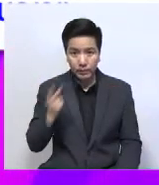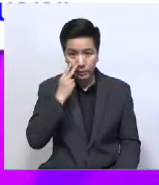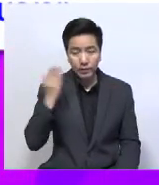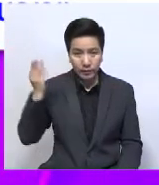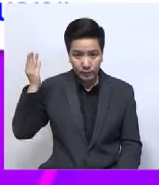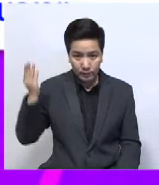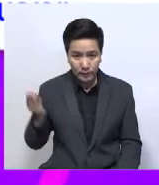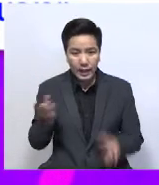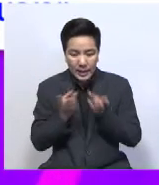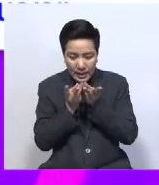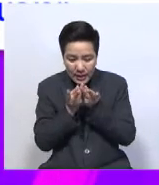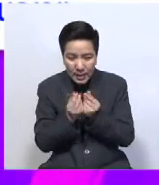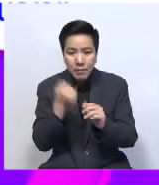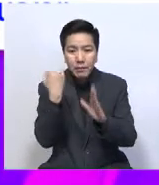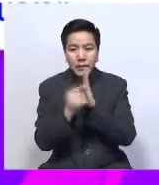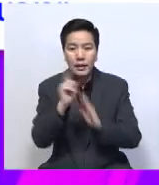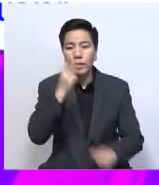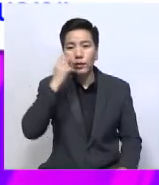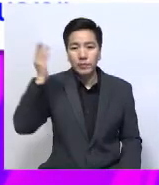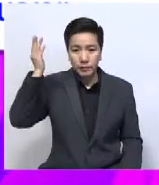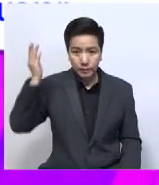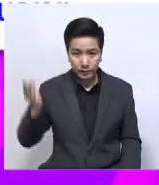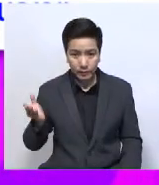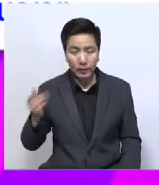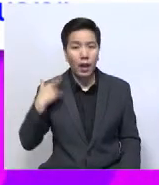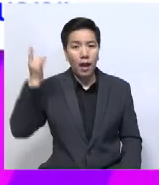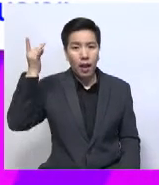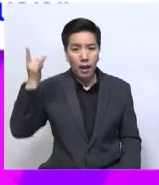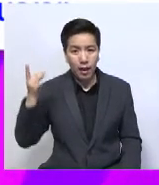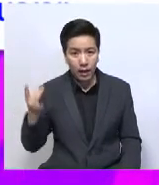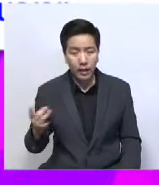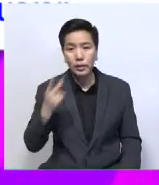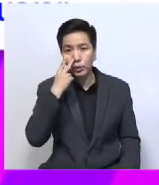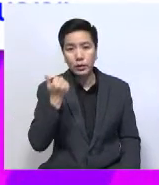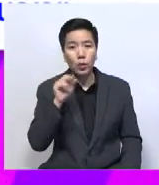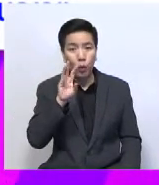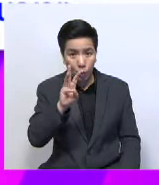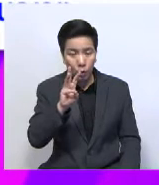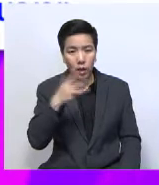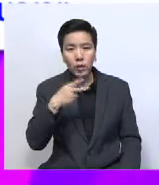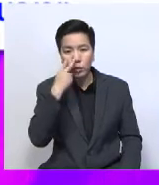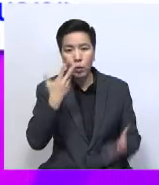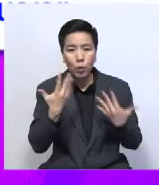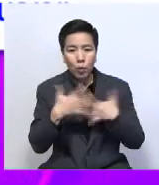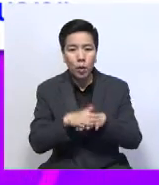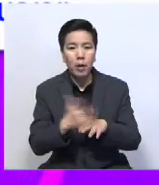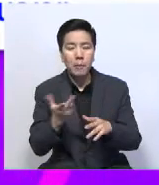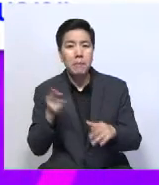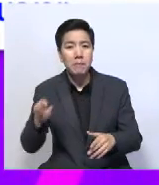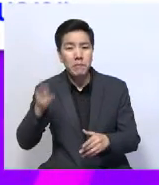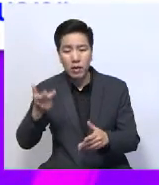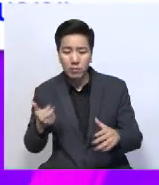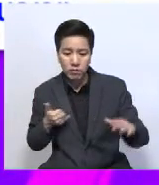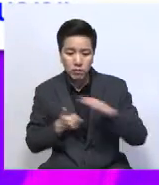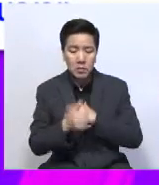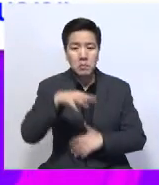มได้ดูกันละเอียดนะคะว่าสั่งฟ้องเนี่ย6ข้อหานั้นมีอะไรบ้างนะคะไม่ว่าจะเป็นร่วมกันพาอาวุ